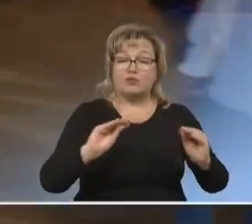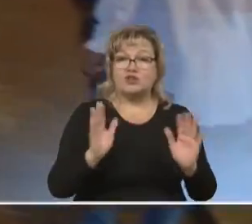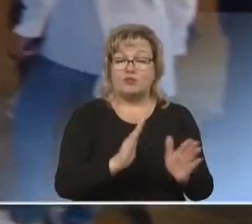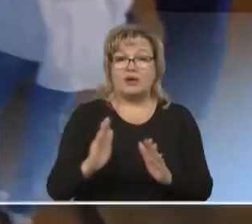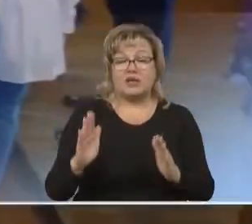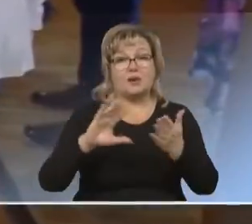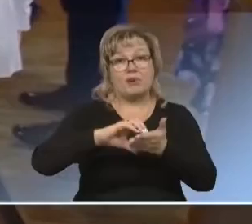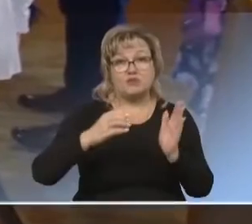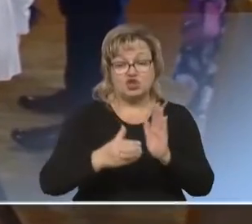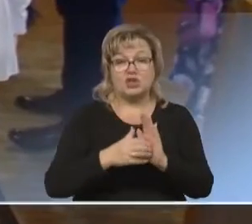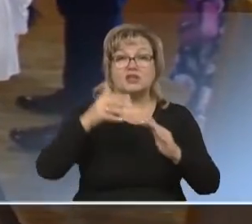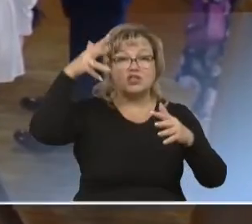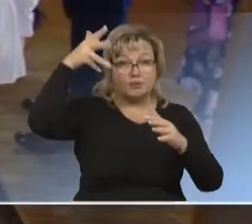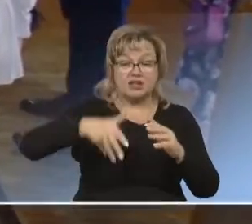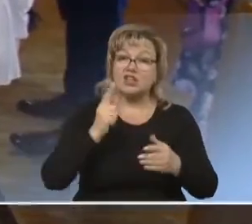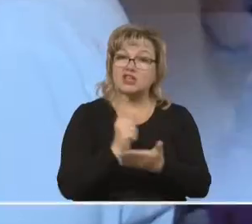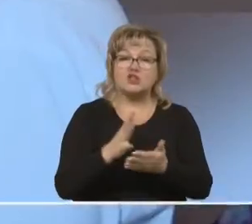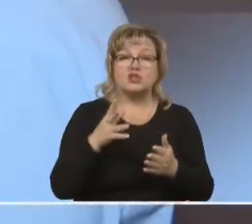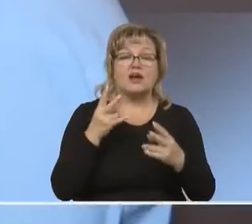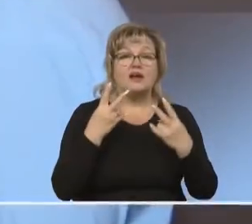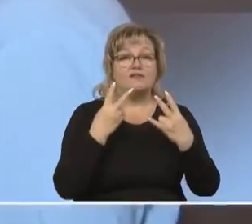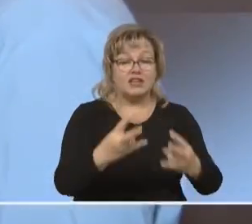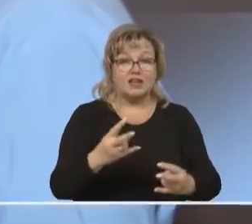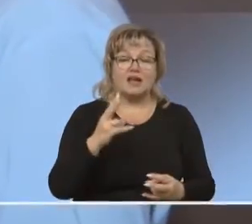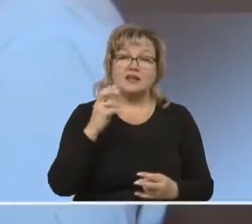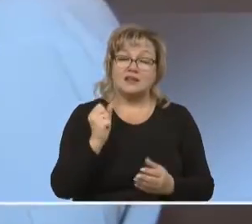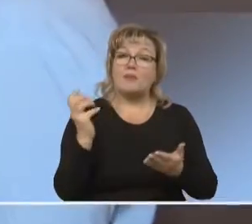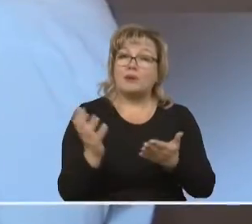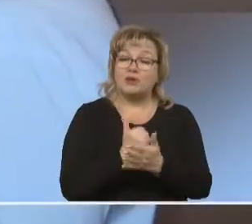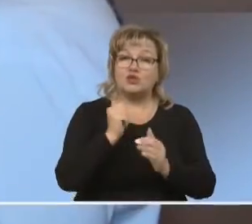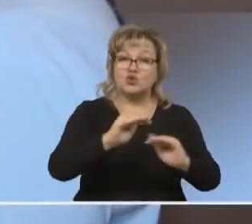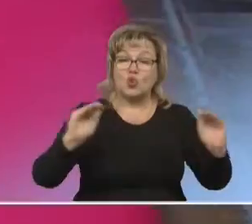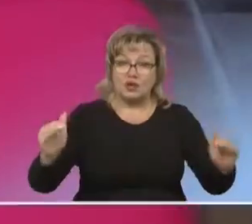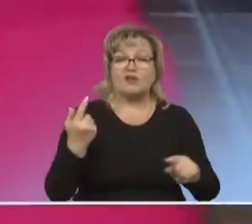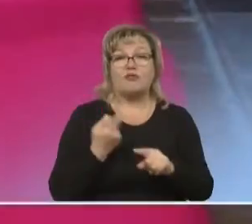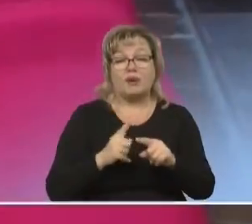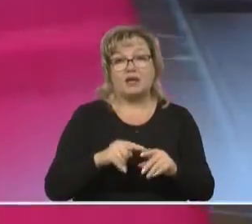ДК. Даже протечка крыши не должна влиять на новые победы азовских школьников,